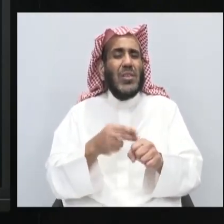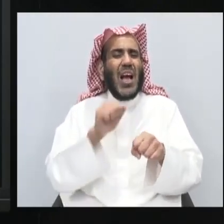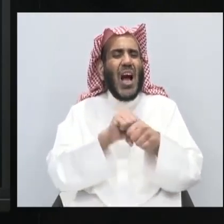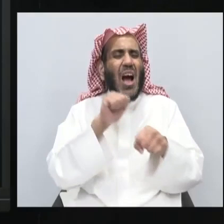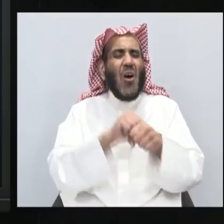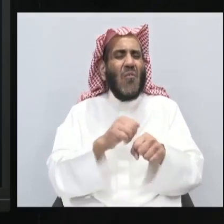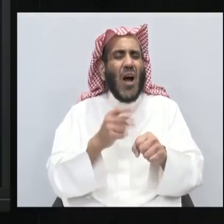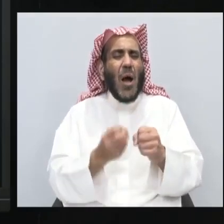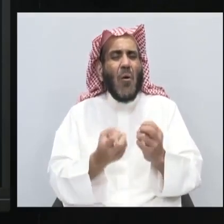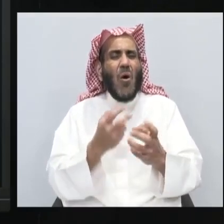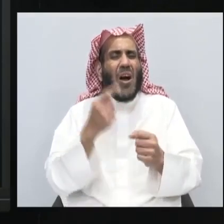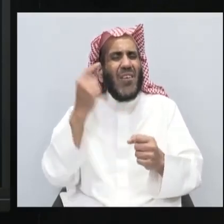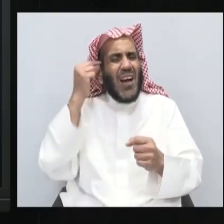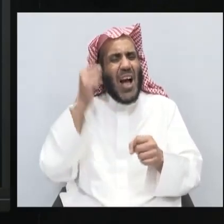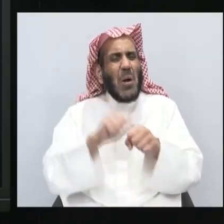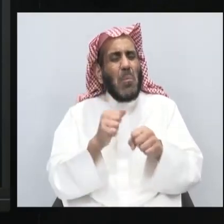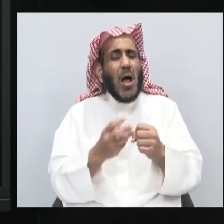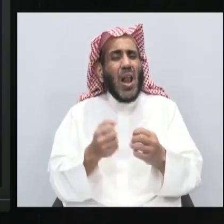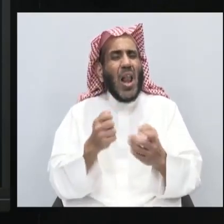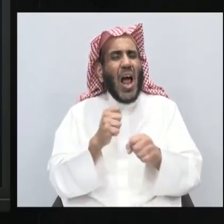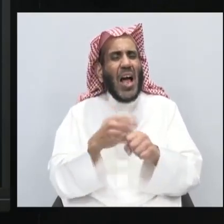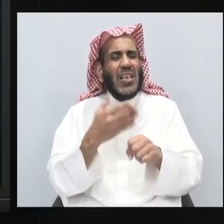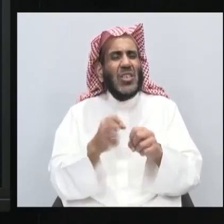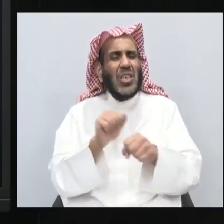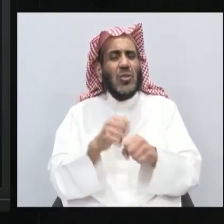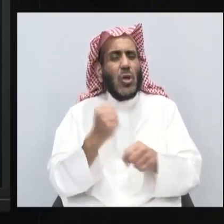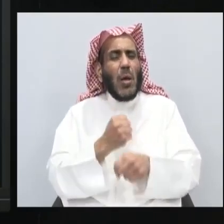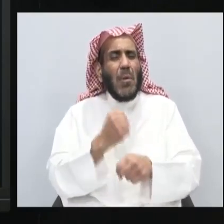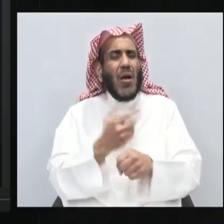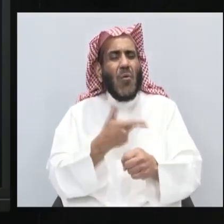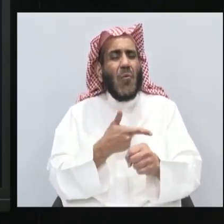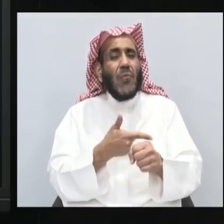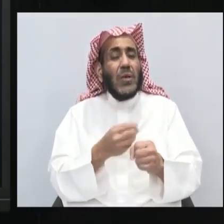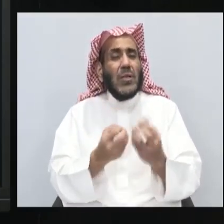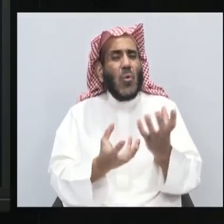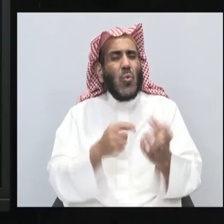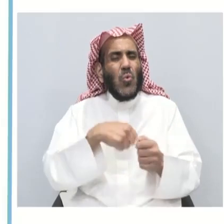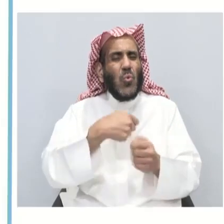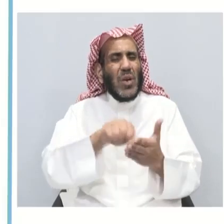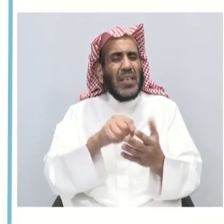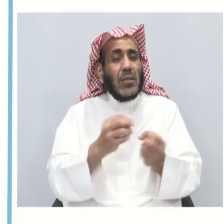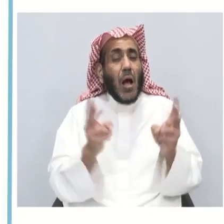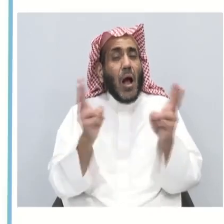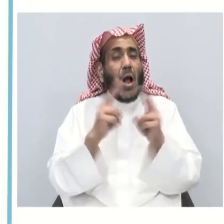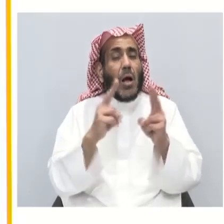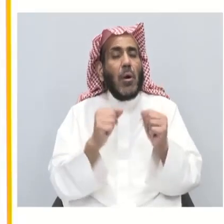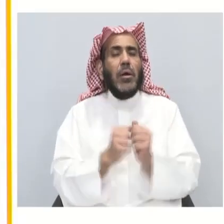الحجري، ومن ثم يستخدم في توليد الطاقة الكهربائية.